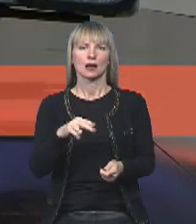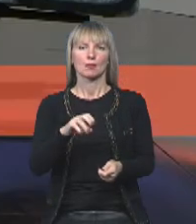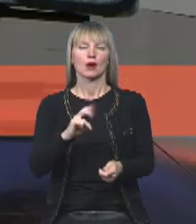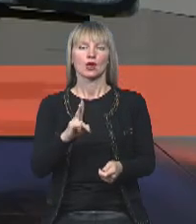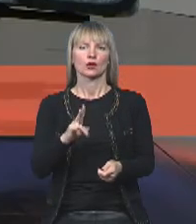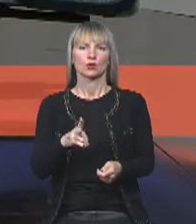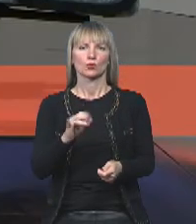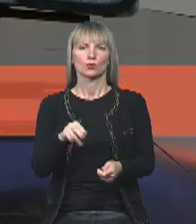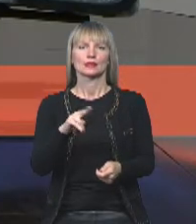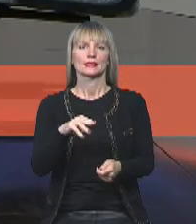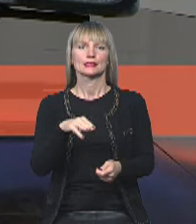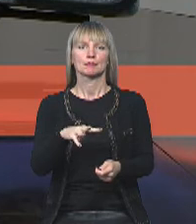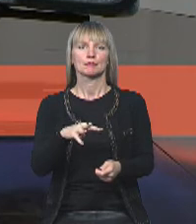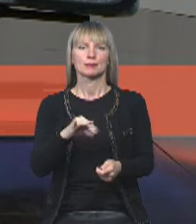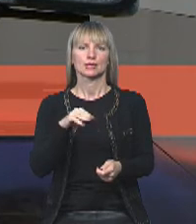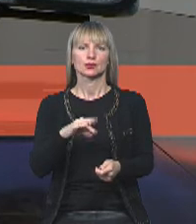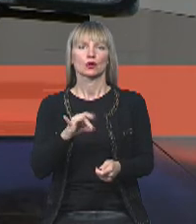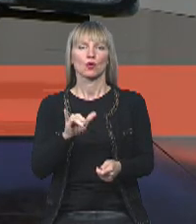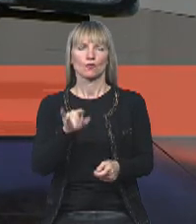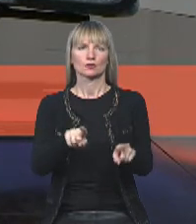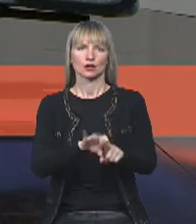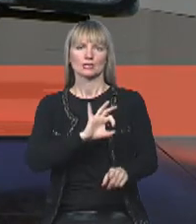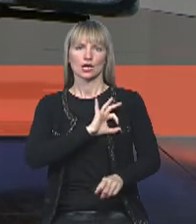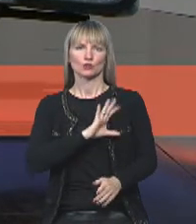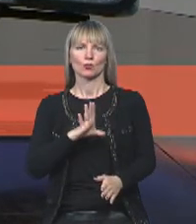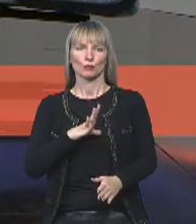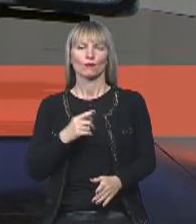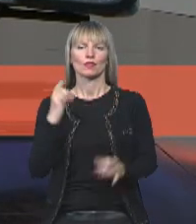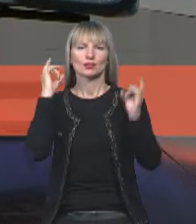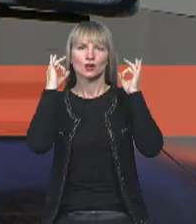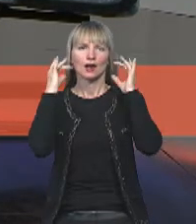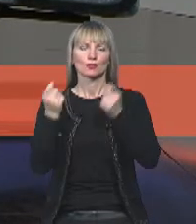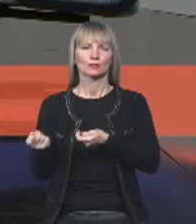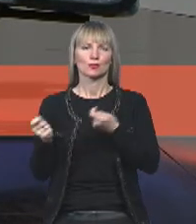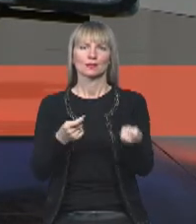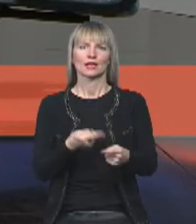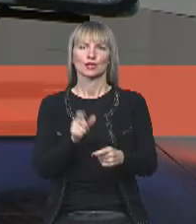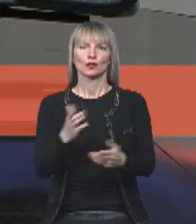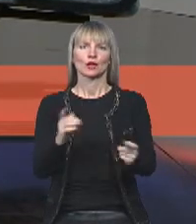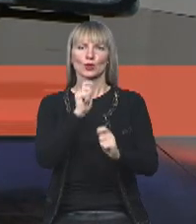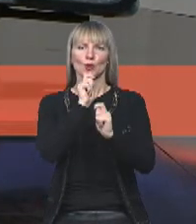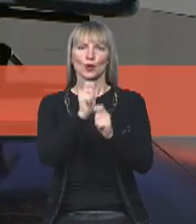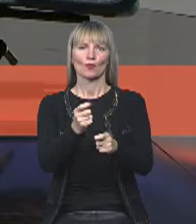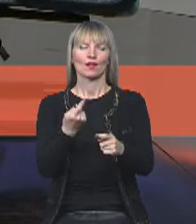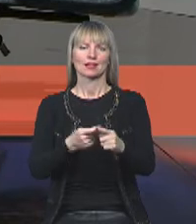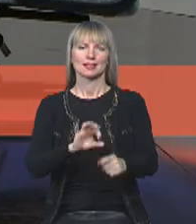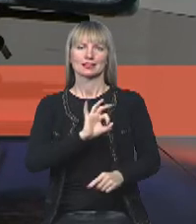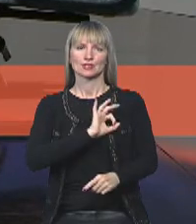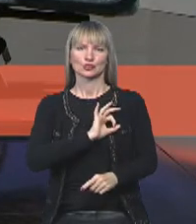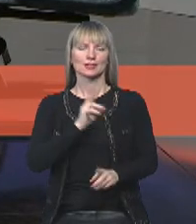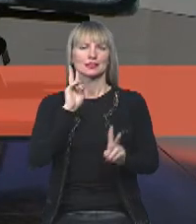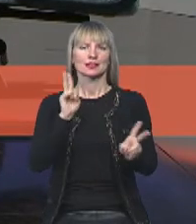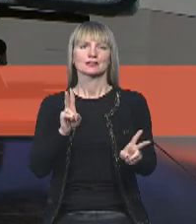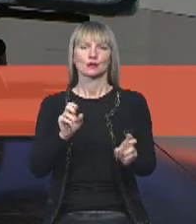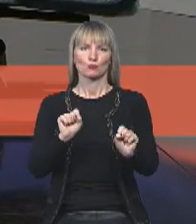Вітаю, Дмитре. У вас теж такий значок був. Да. І ви сьогодні привезли на наше радіо тих людей, які дарували ці значки. Не знаю, чи